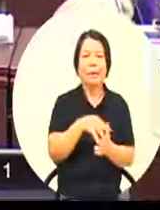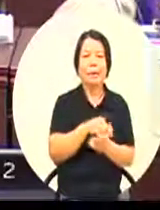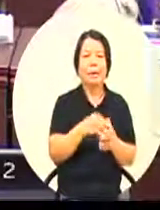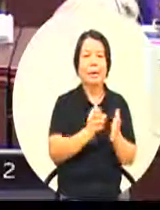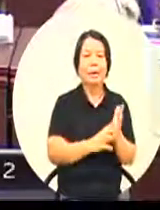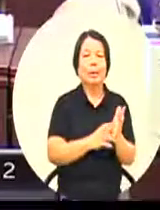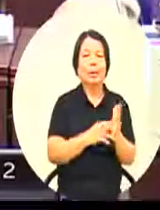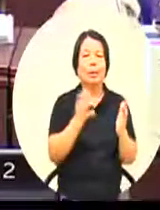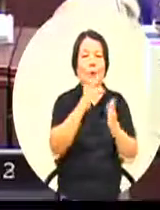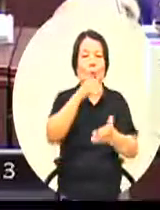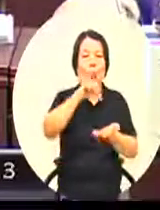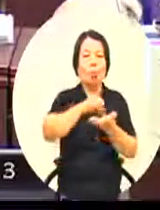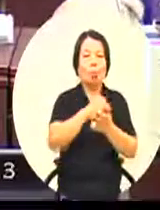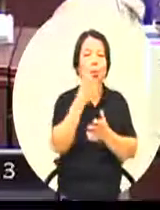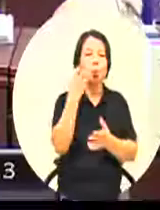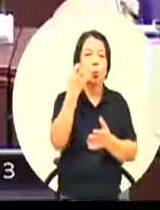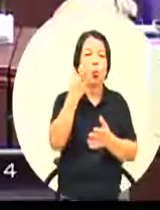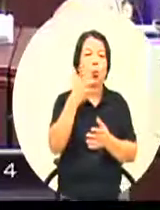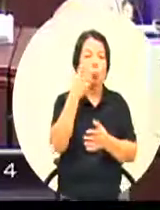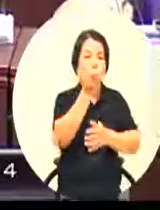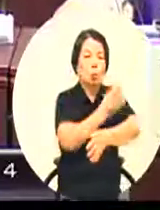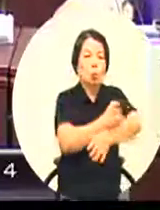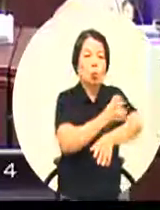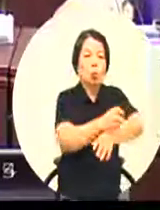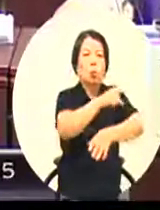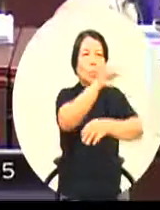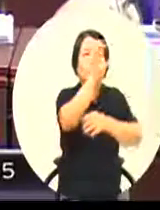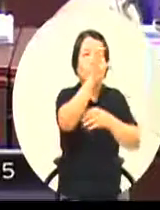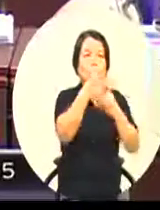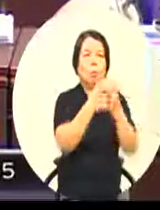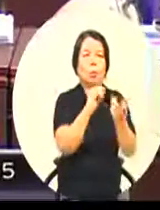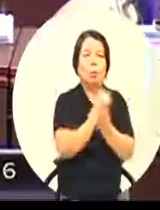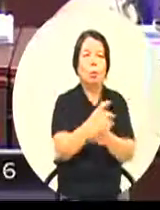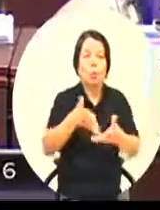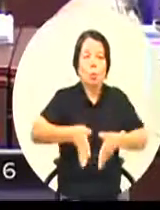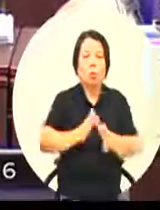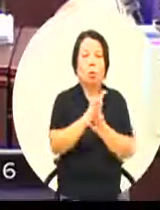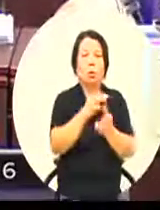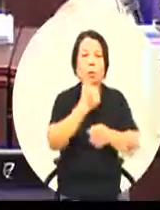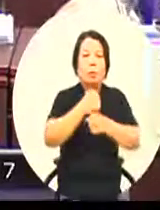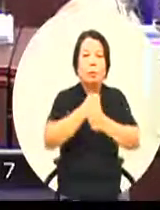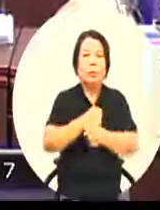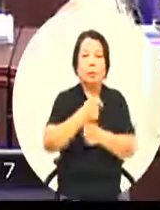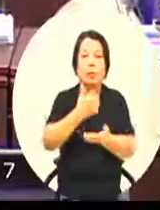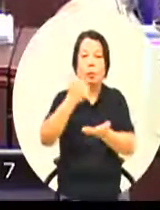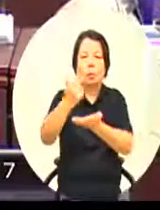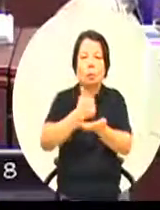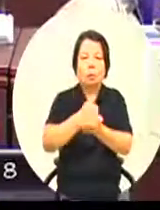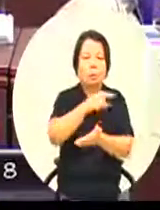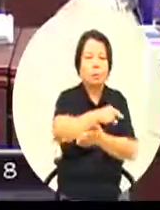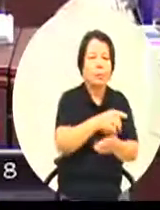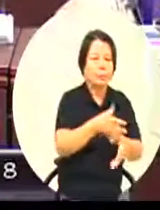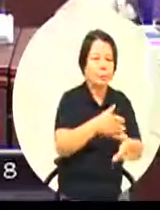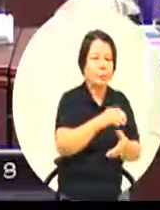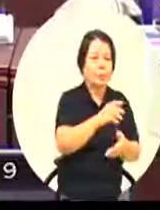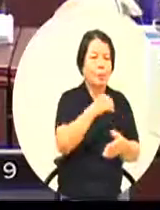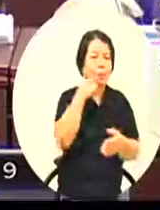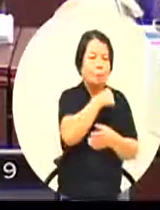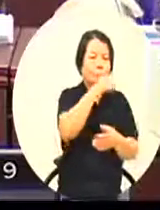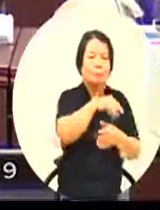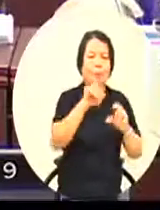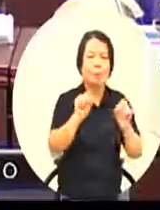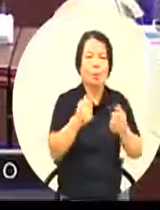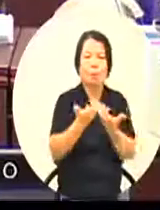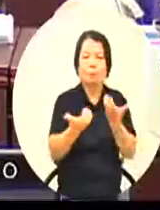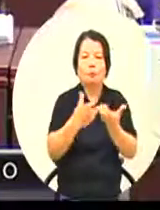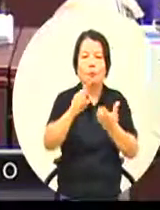种在地的，洋葱有进口的有在地的，还有我们的马铃薯有进口在地的，所以它吃起来都不一样，酸甜